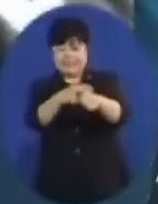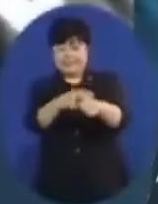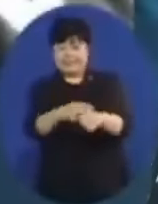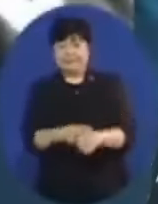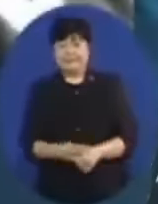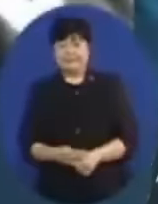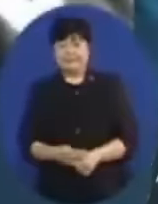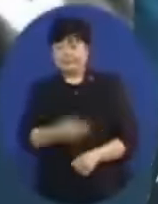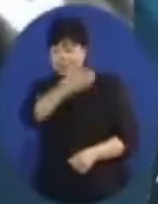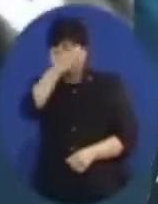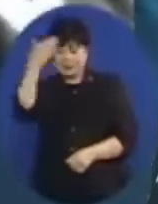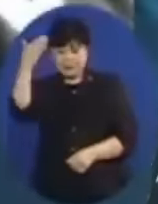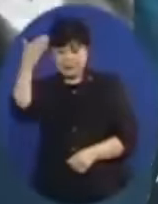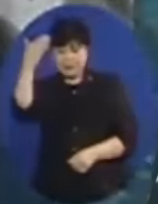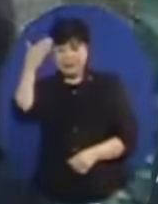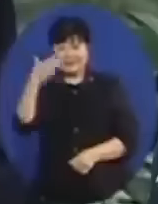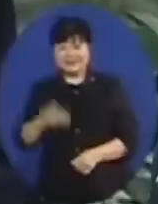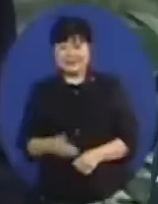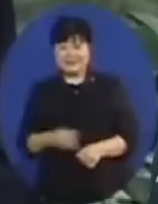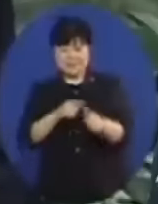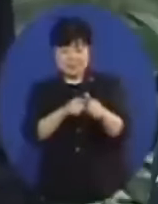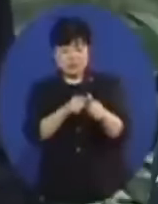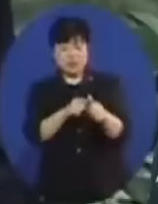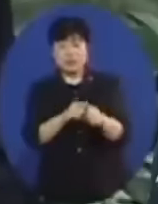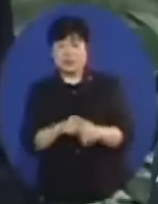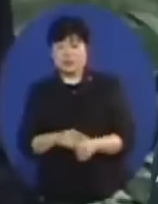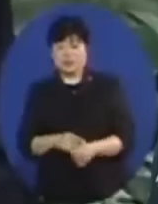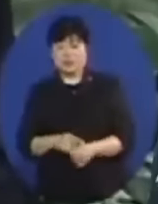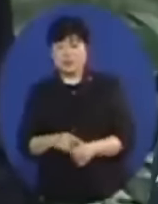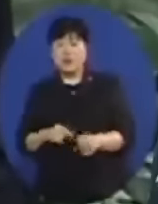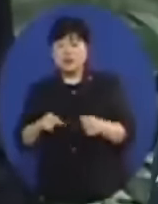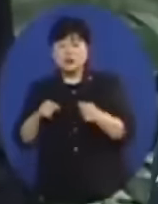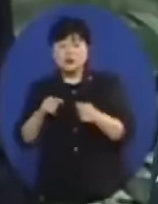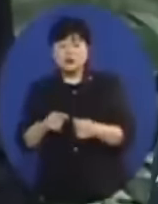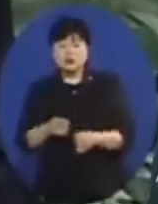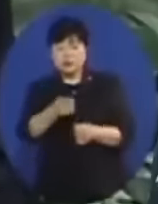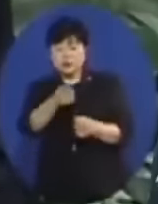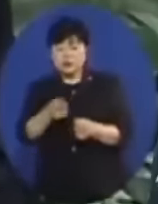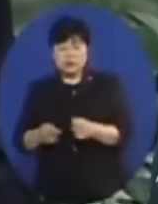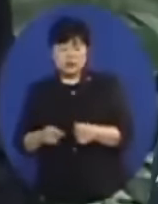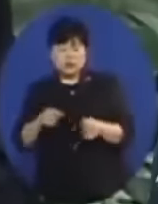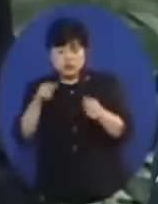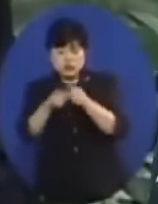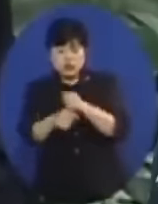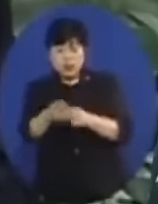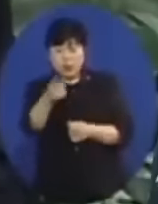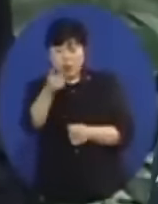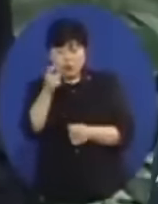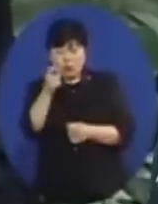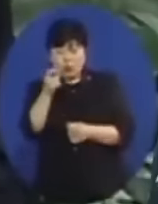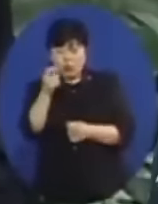한 청년이 김구 선생을 죽이려고 권총을 가지고 김구 선생을 만나러